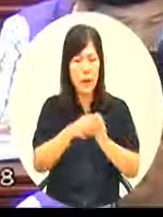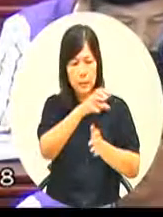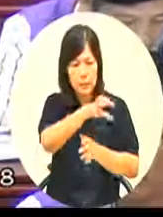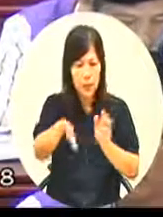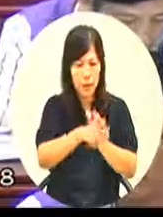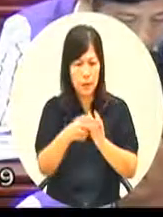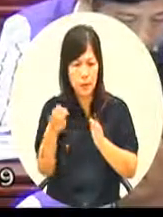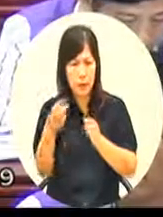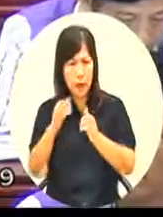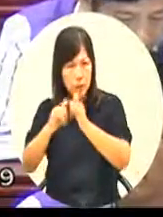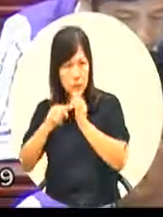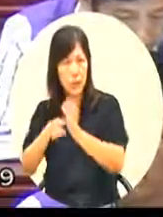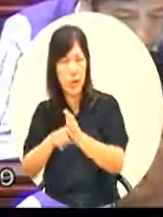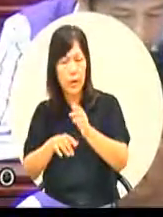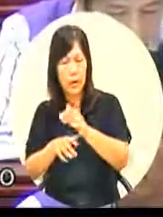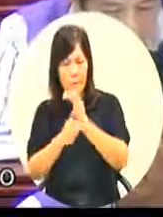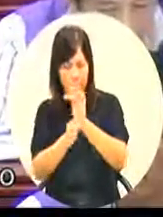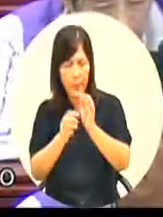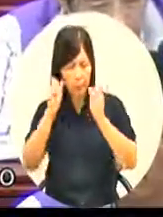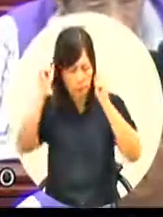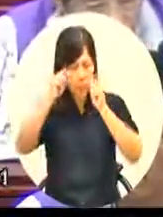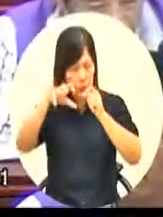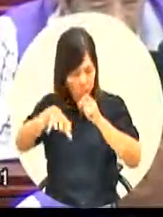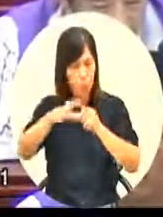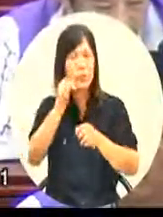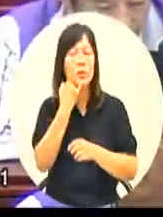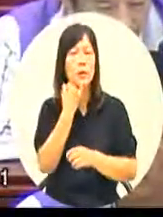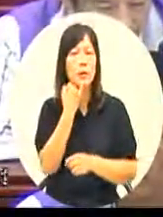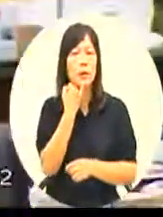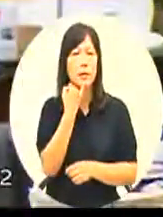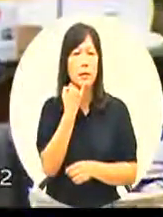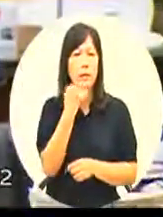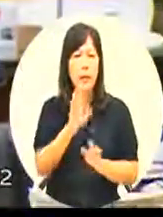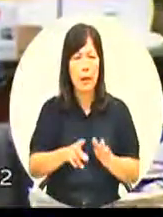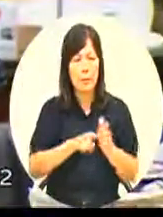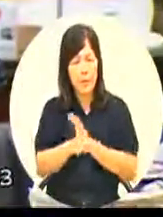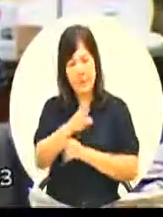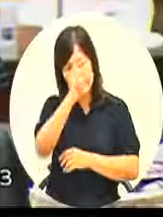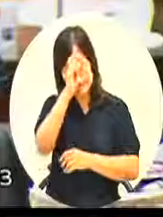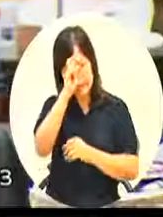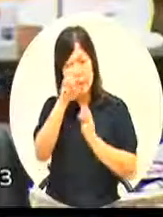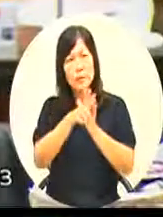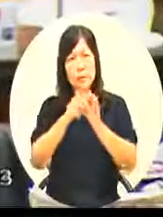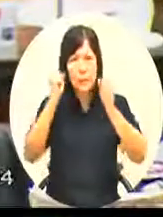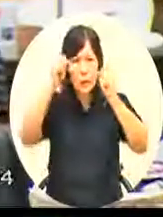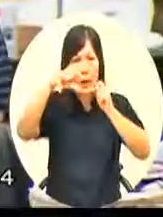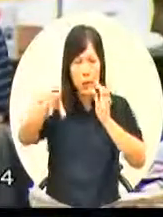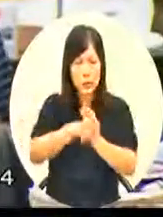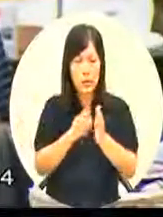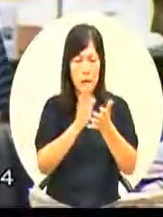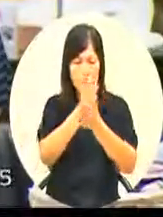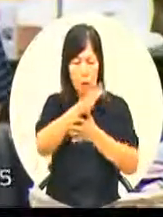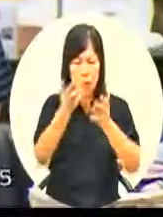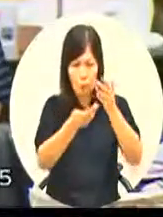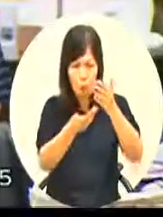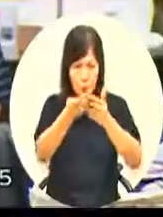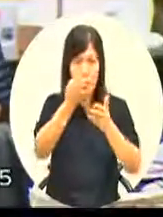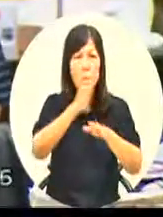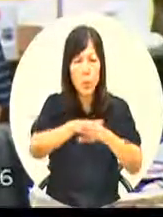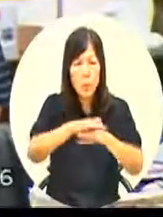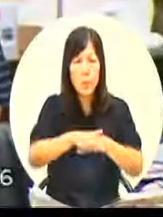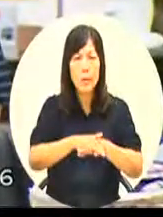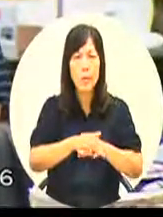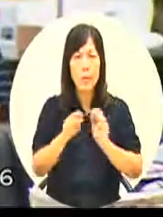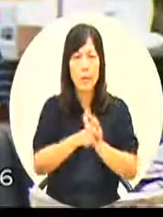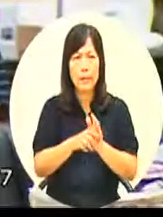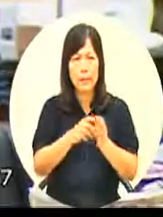民一个更完善的一个运动空间。 我是比较期待就是说我们体育处 未来可能会升格为体育局嘛，其实可以